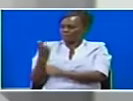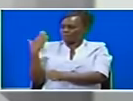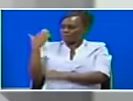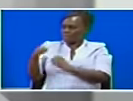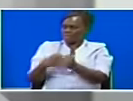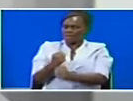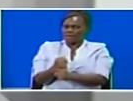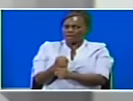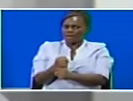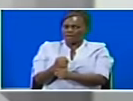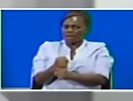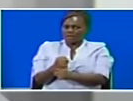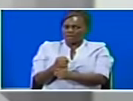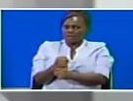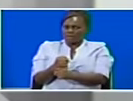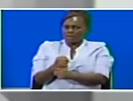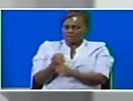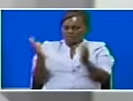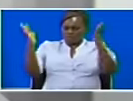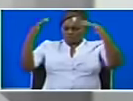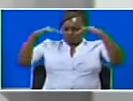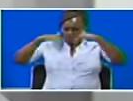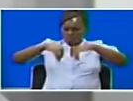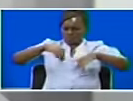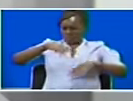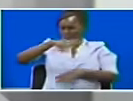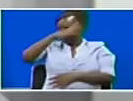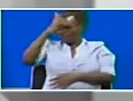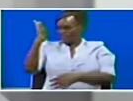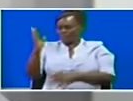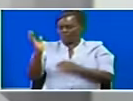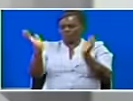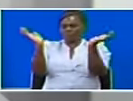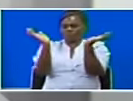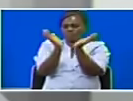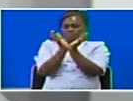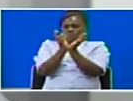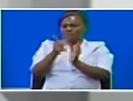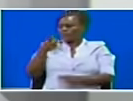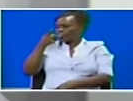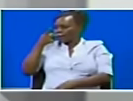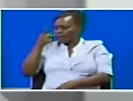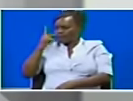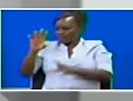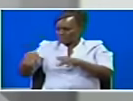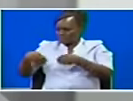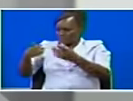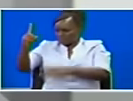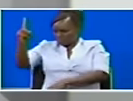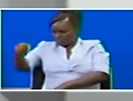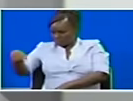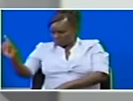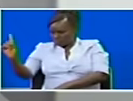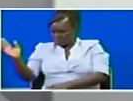uliopita kwa conference ya Wiper tulikaa kule Kasarani, na Kalonzo akapewa kibali